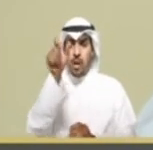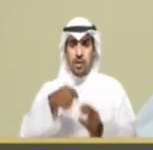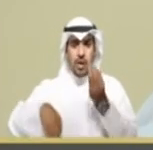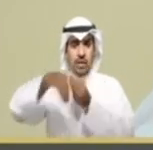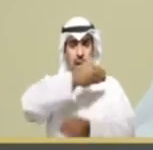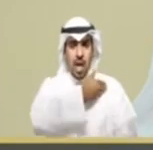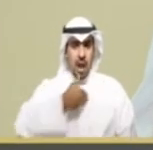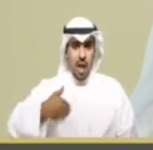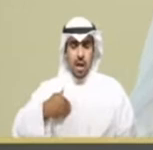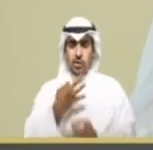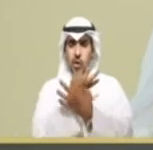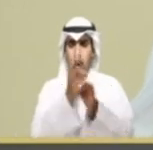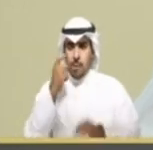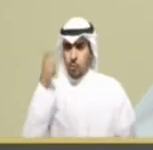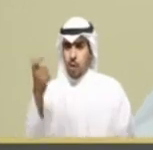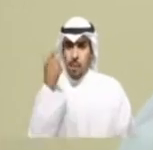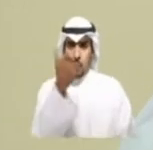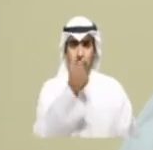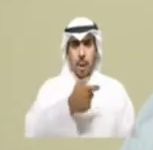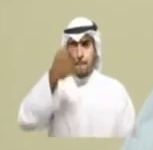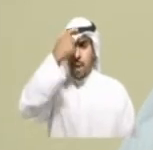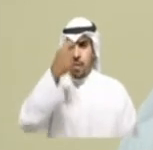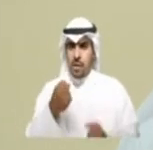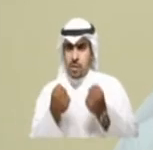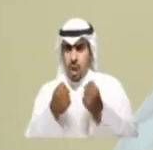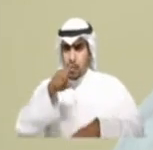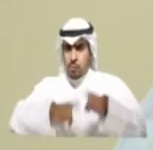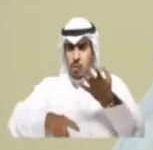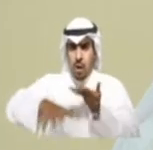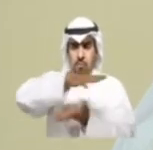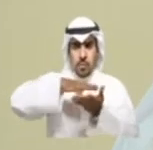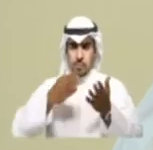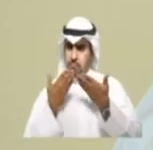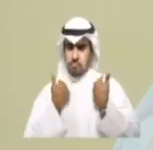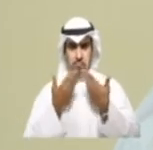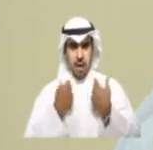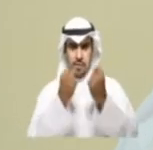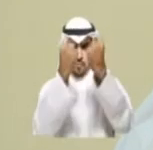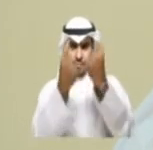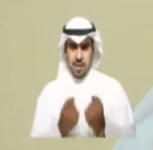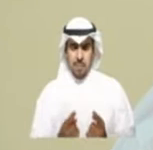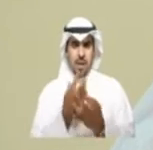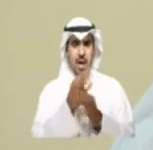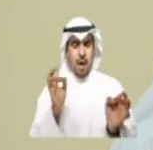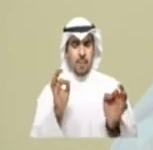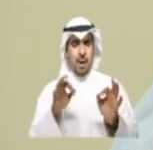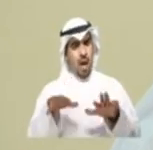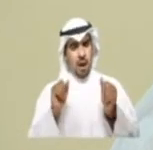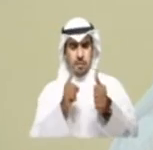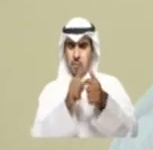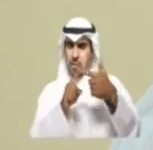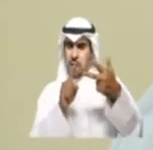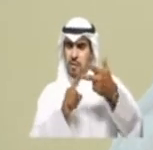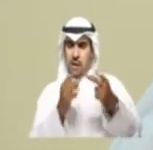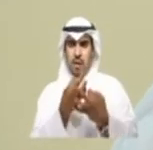تسجل أي حالة أو أي ملاحظة على حجاج دولة الكويت، وإنما أدوا مناسكهم على الوجه